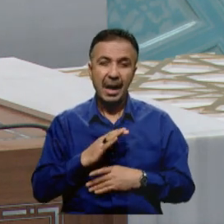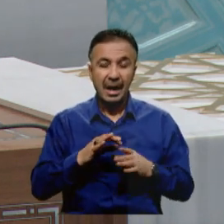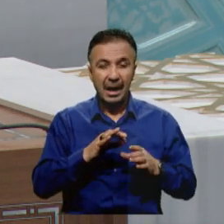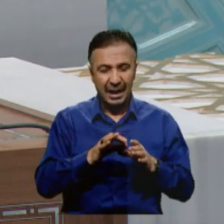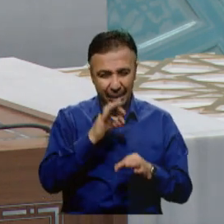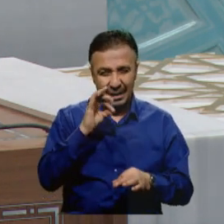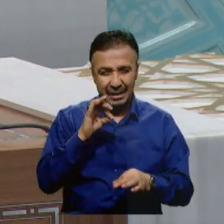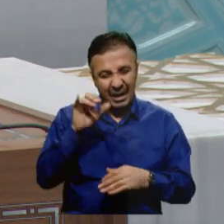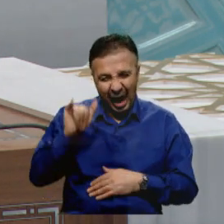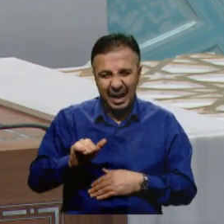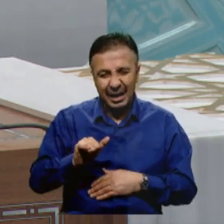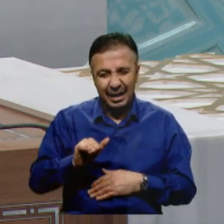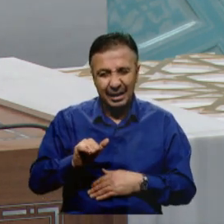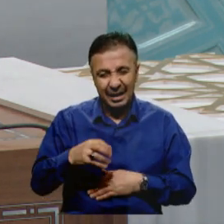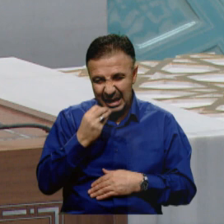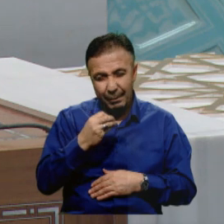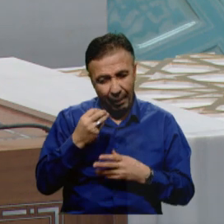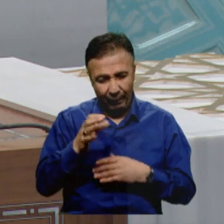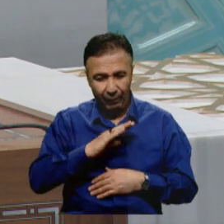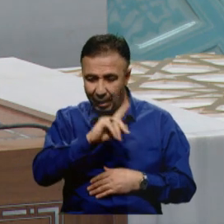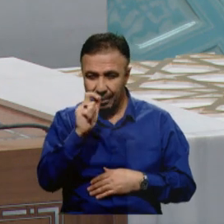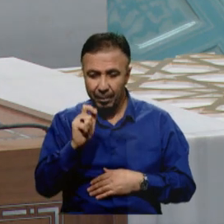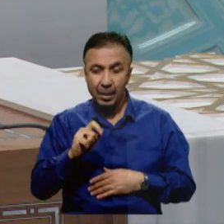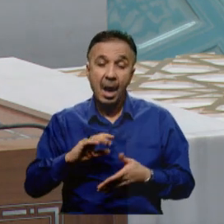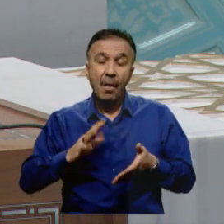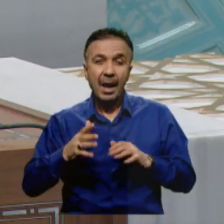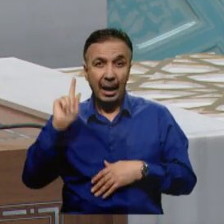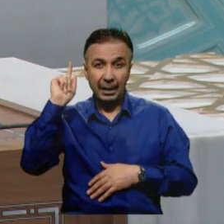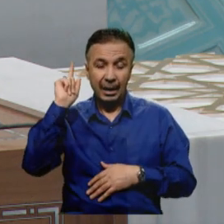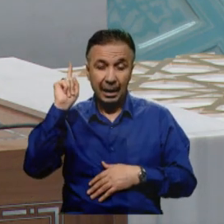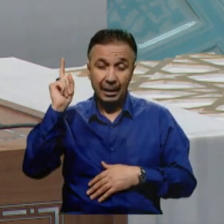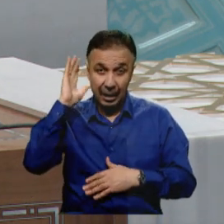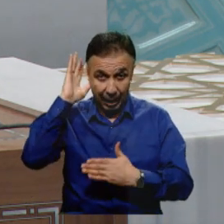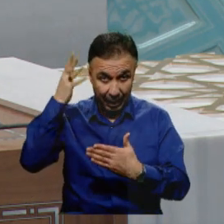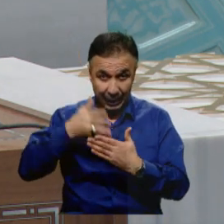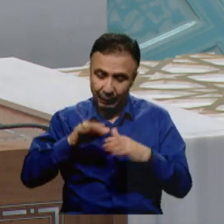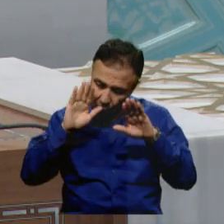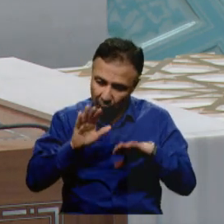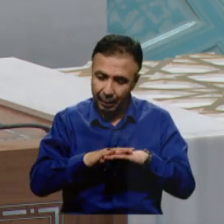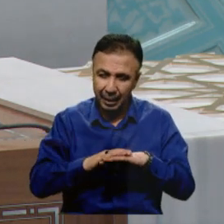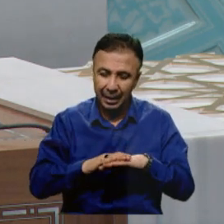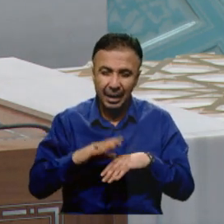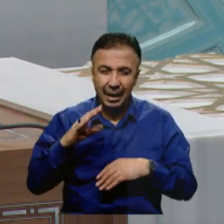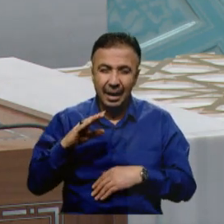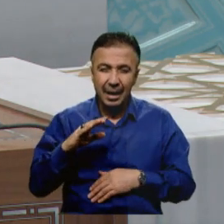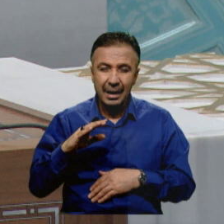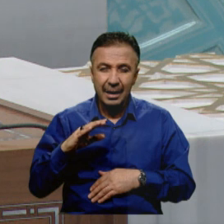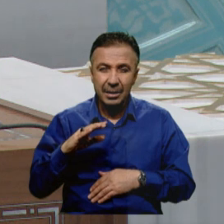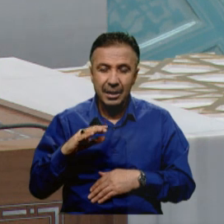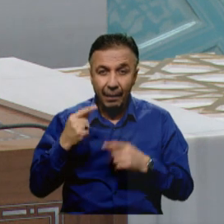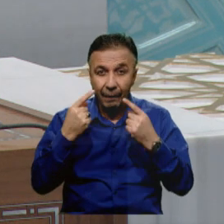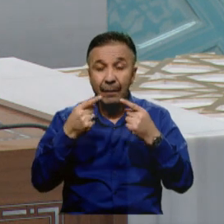üzerime geçti mi? Veya Allah'a ibadet ve kulluk ederken farkında olmadan